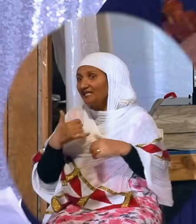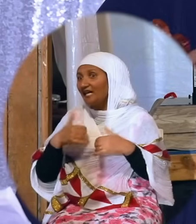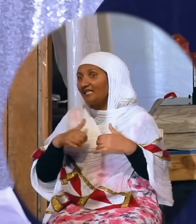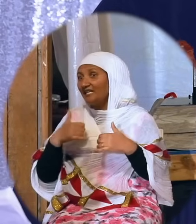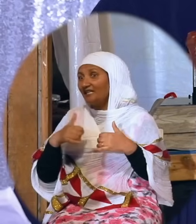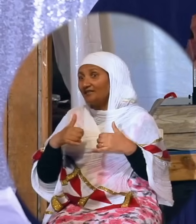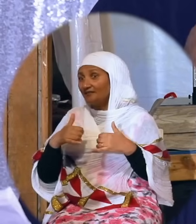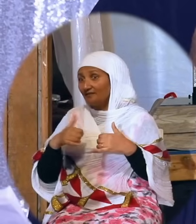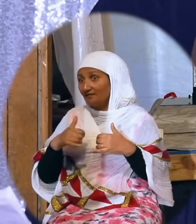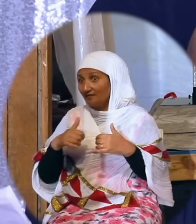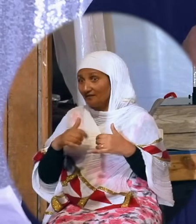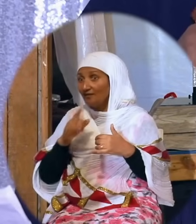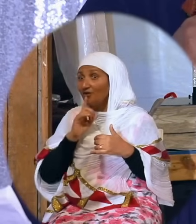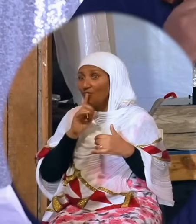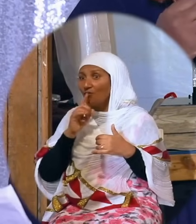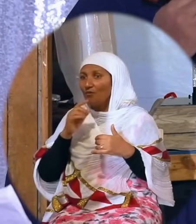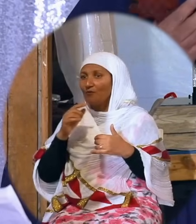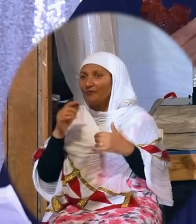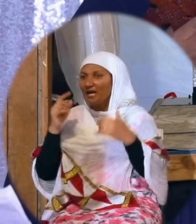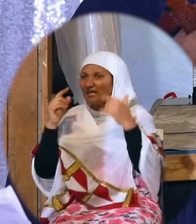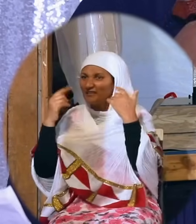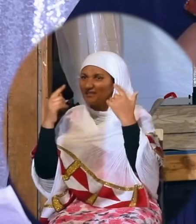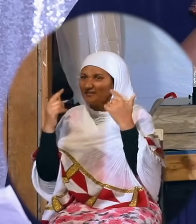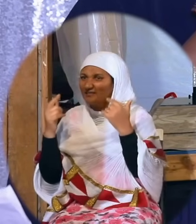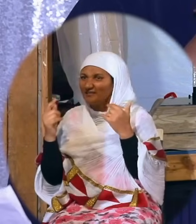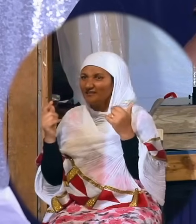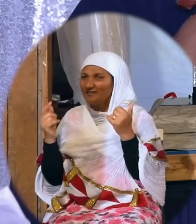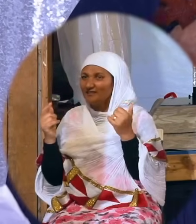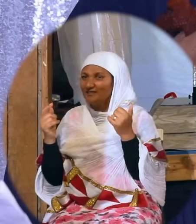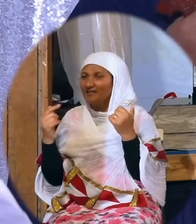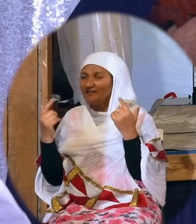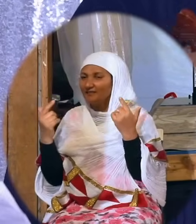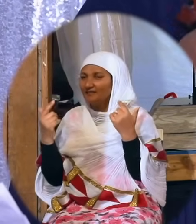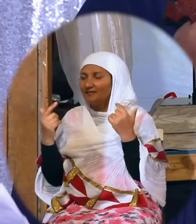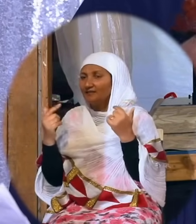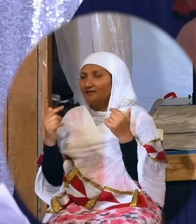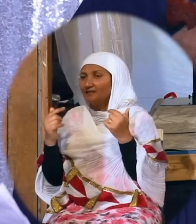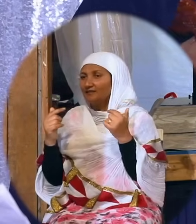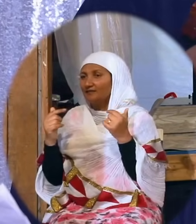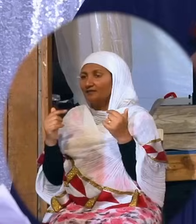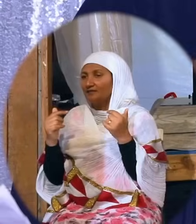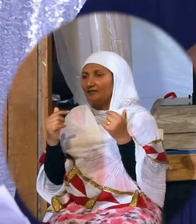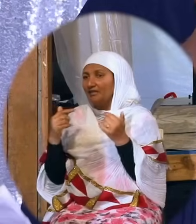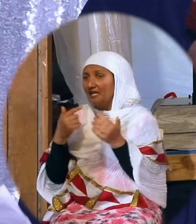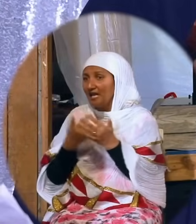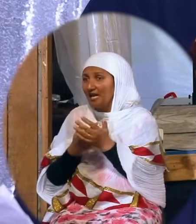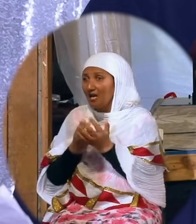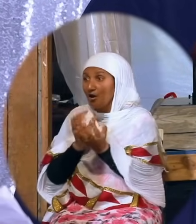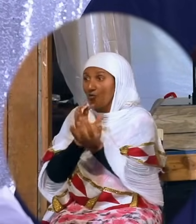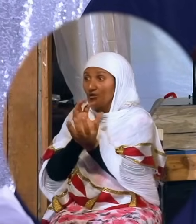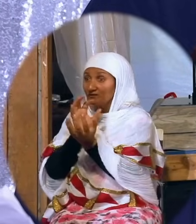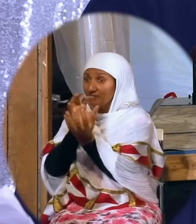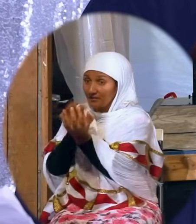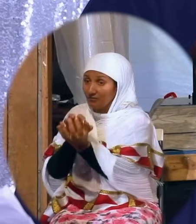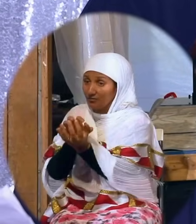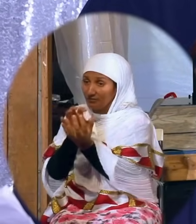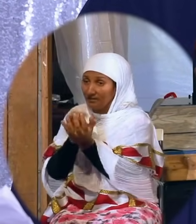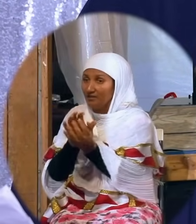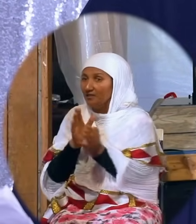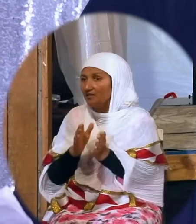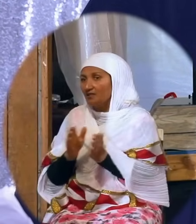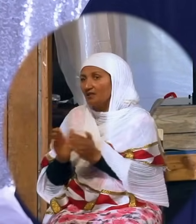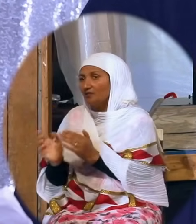አጥያት የሆነው ይሄን ራሱ ለወጥ መድ የተዘጋጀልን መሆኑን ማወቅ ያስፈልጋል ማለት